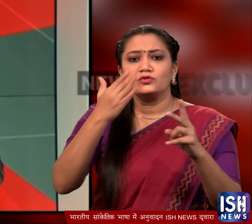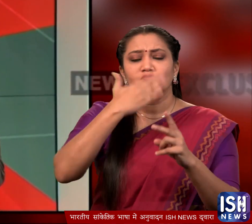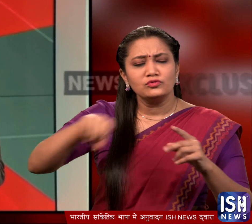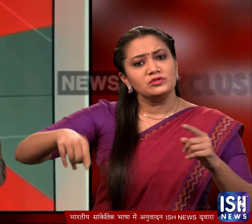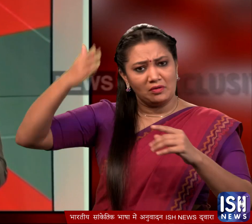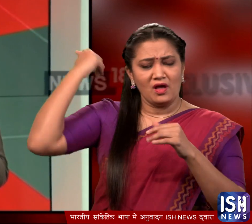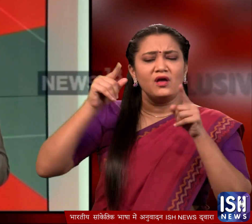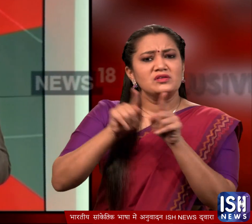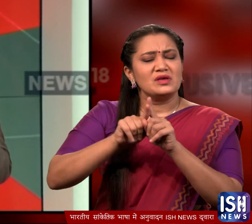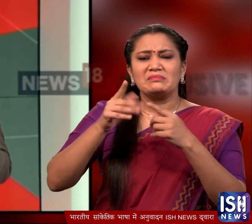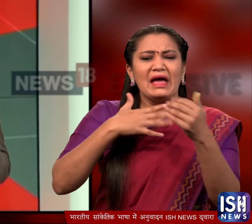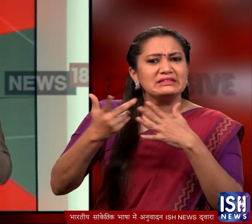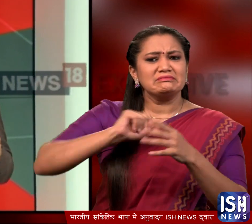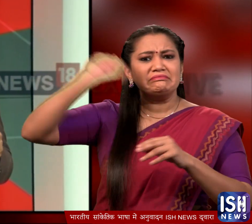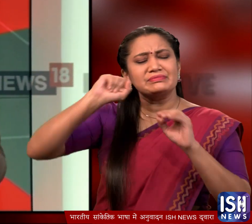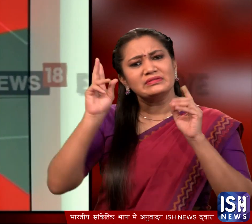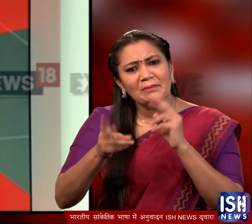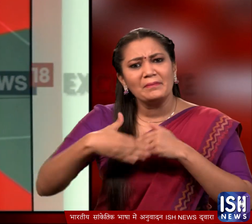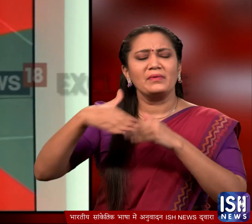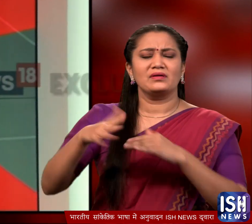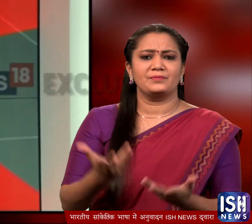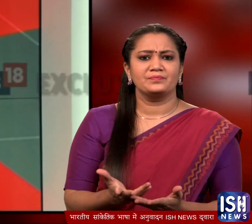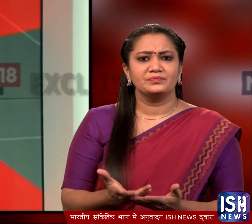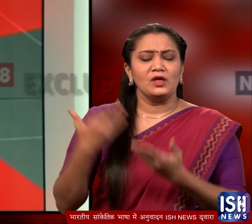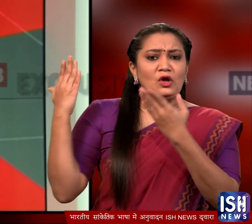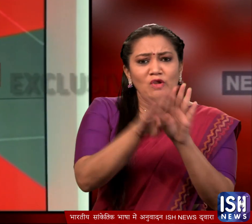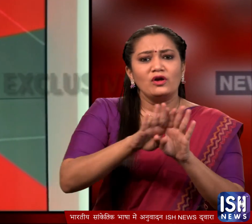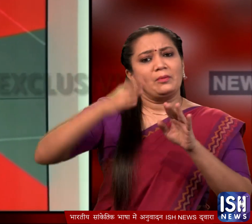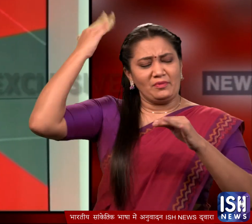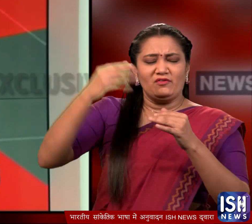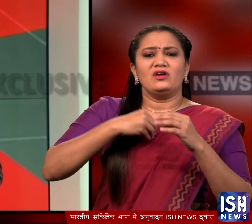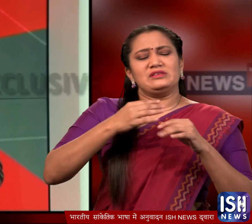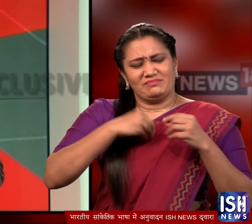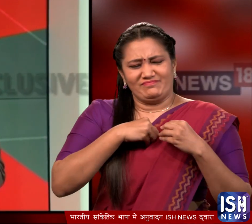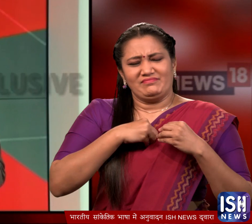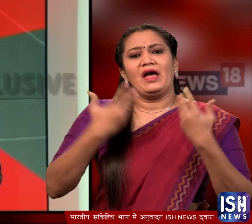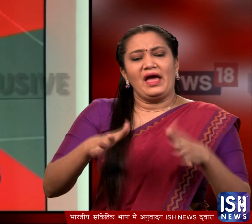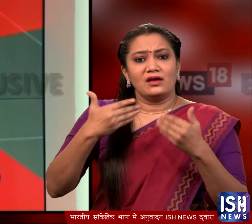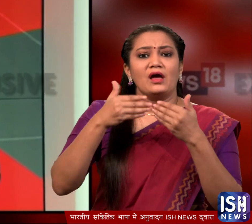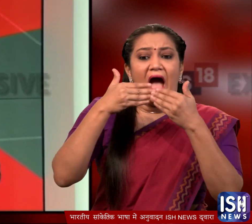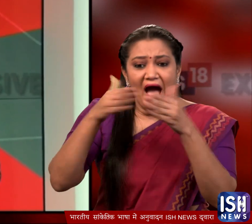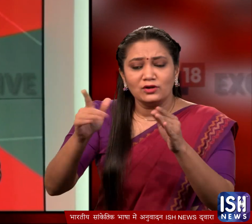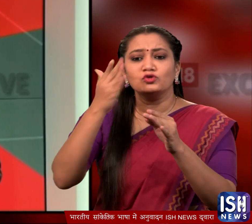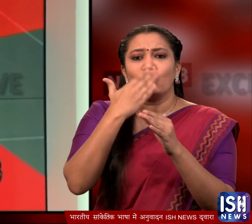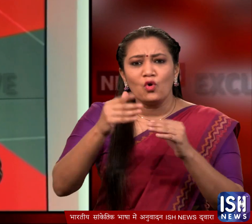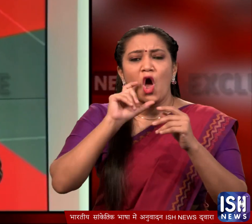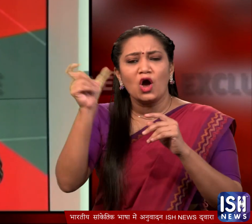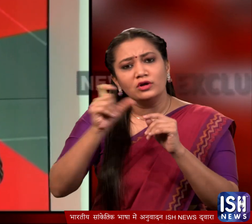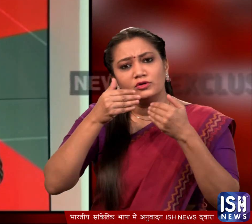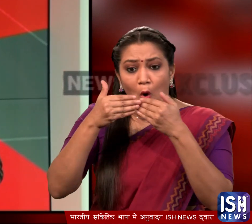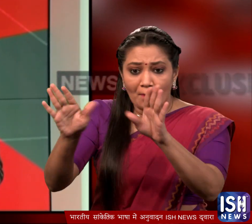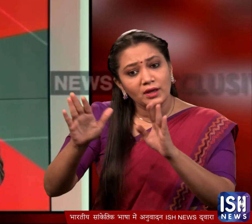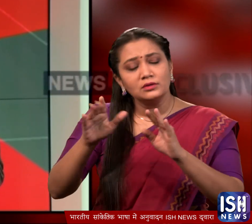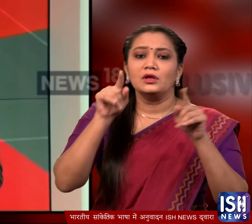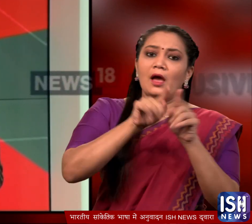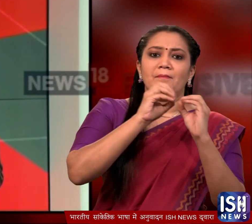ने हंगामा करने का कोई बहाना हाथ से जाने नहीं दिया। लॉकडाउन को जैसे तैसे बर्दाश्त करना पड़ा, लेकिन अनलॉक में स्कूल कॉलेज खुलने की छूट